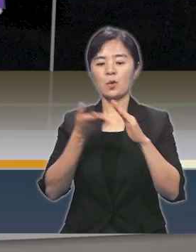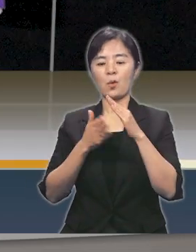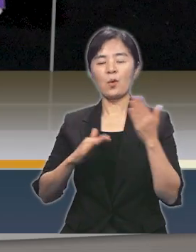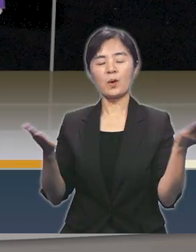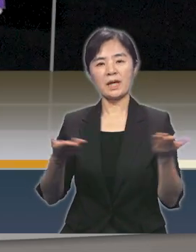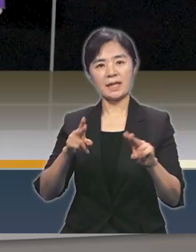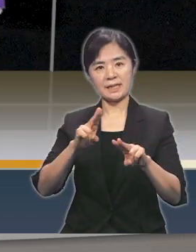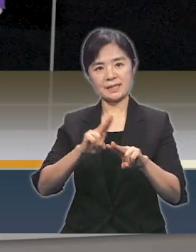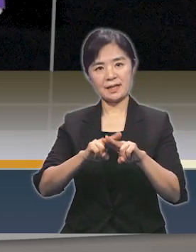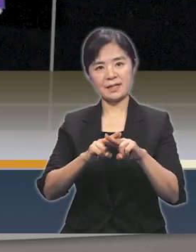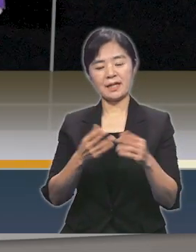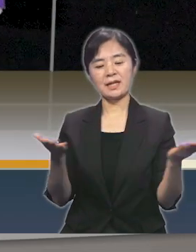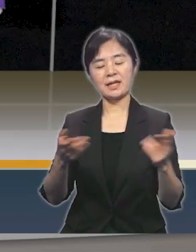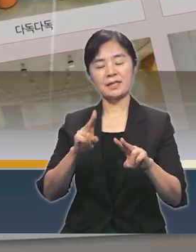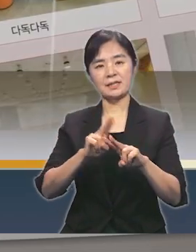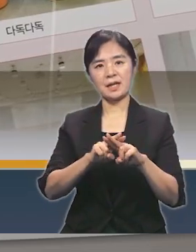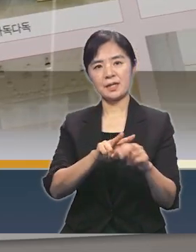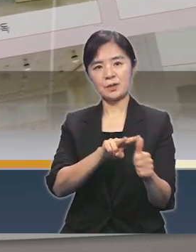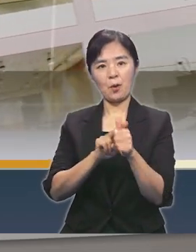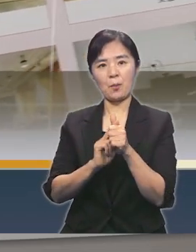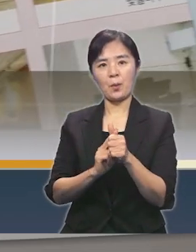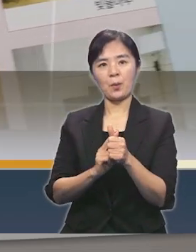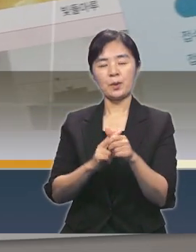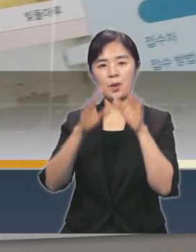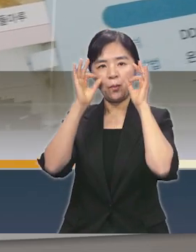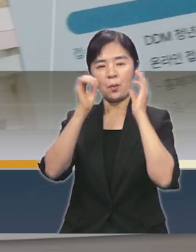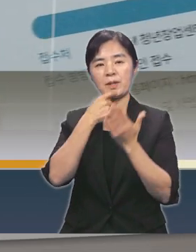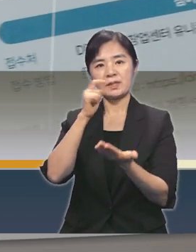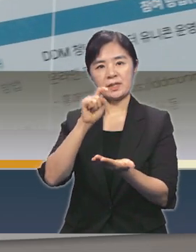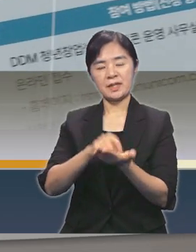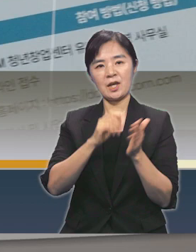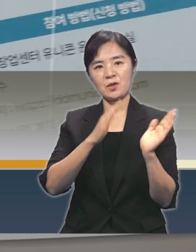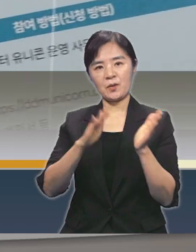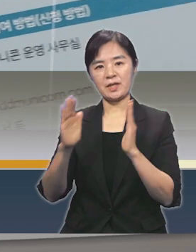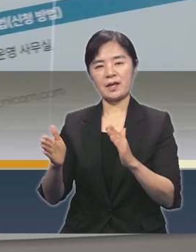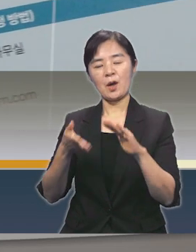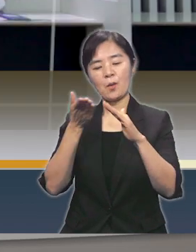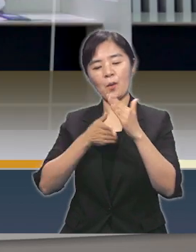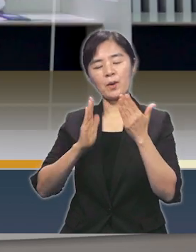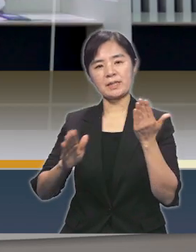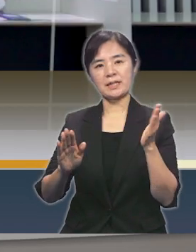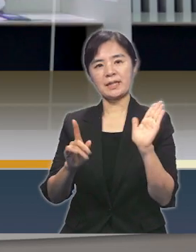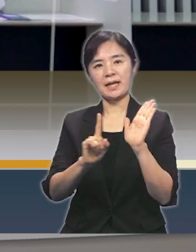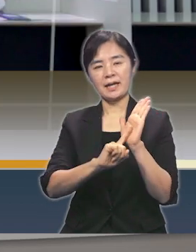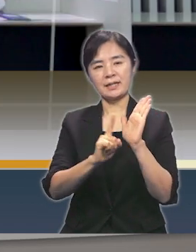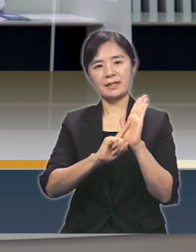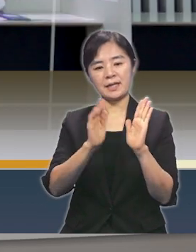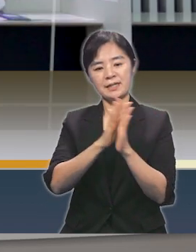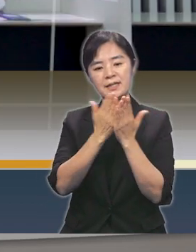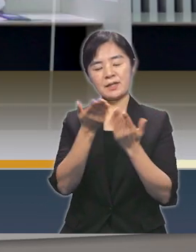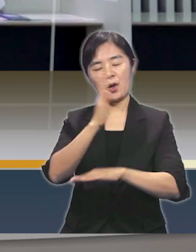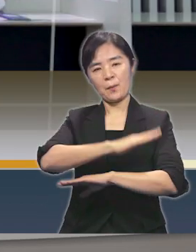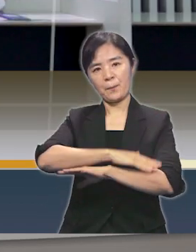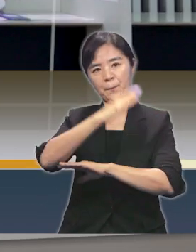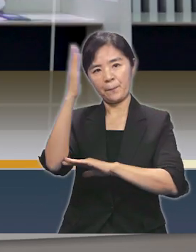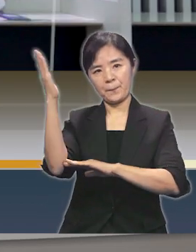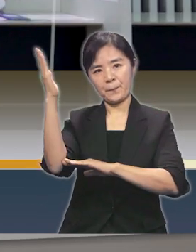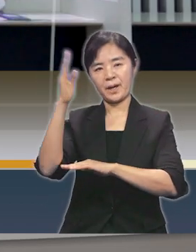군은 공공일자리 등 일자리 정보를 보기 쉽게 정리한 동대문구 공공일자리 안내책자를